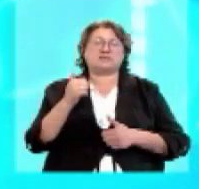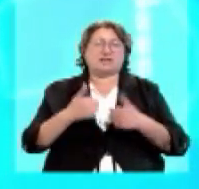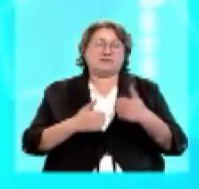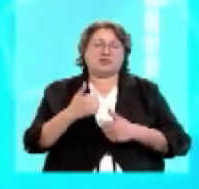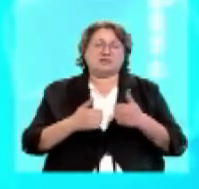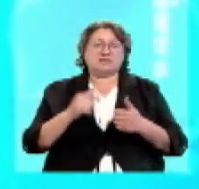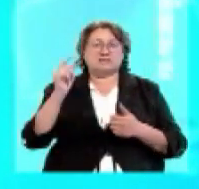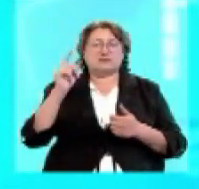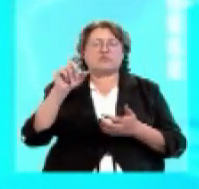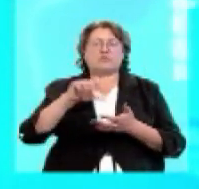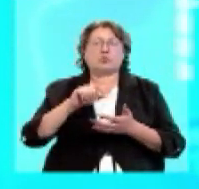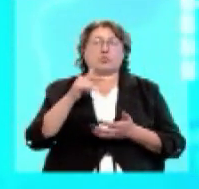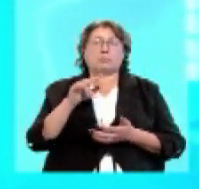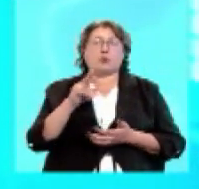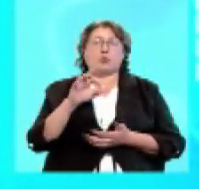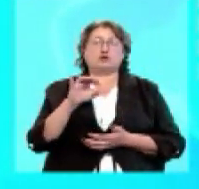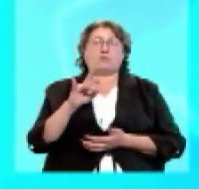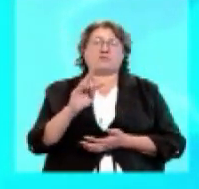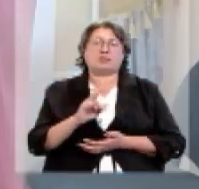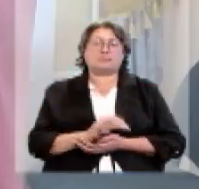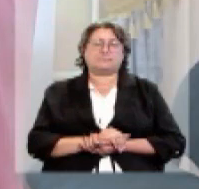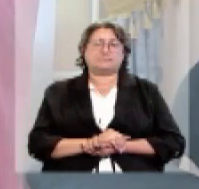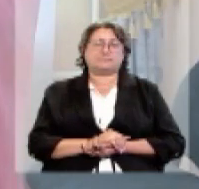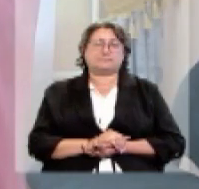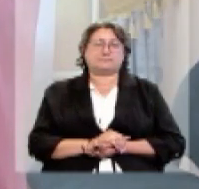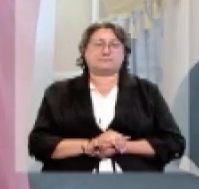жүйрік шыққандармен Гүлім Қажымқызы тілдесті.